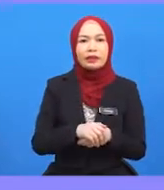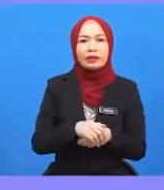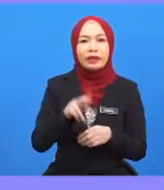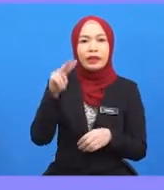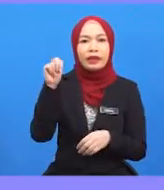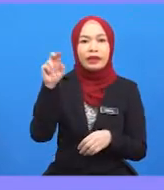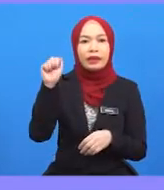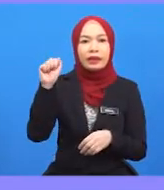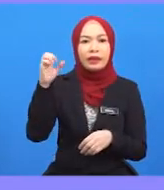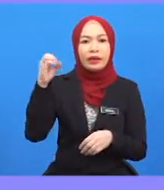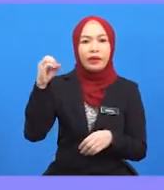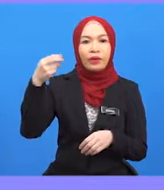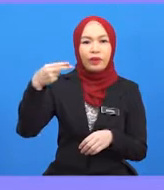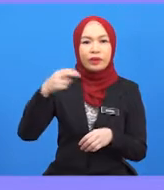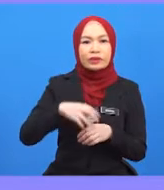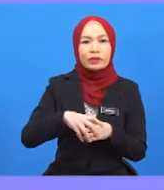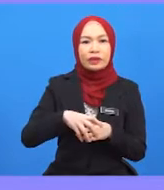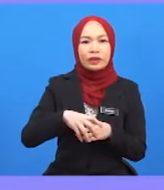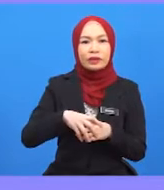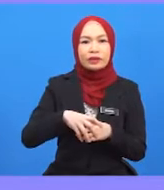Kemudian keluarkan kesemua larutan itu.